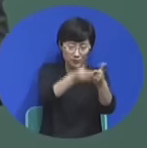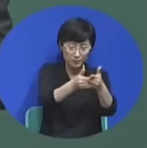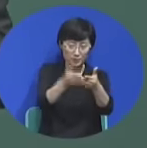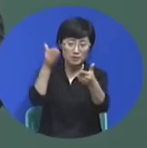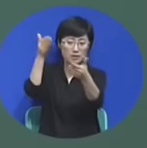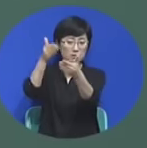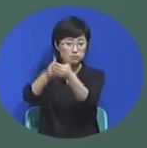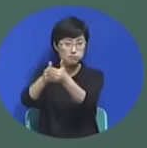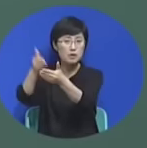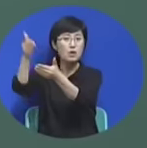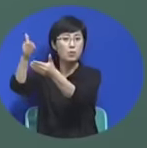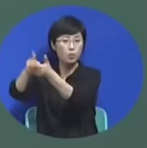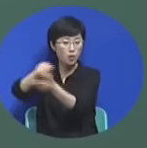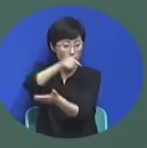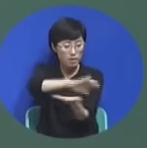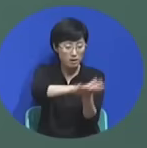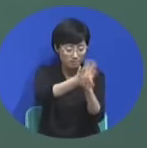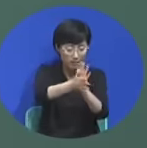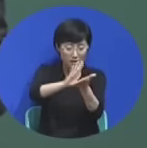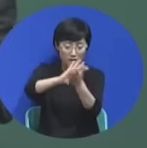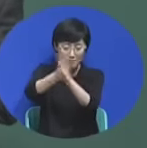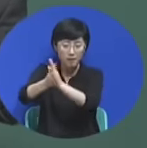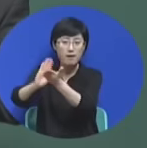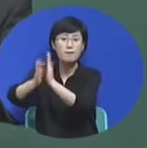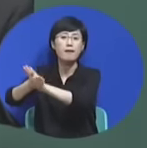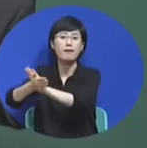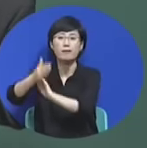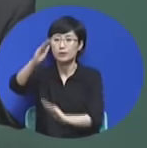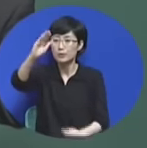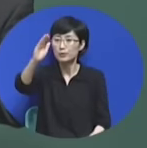是耶和华的福分，是耶和华的生命开始影响全体的。 그러니까 그 현장이 하나님의 뜻대로 막 살아나기 시작하는 거예요.